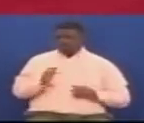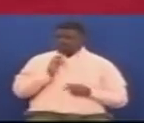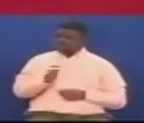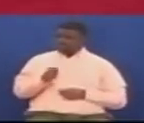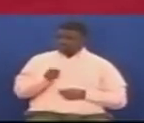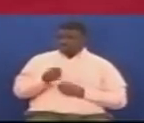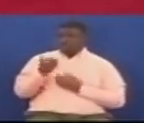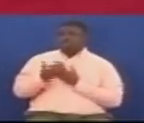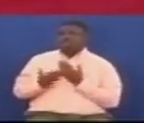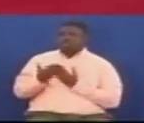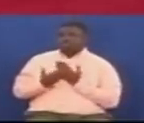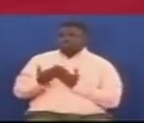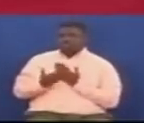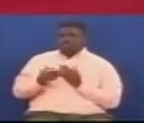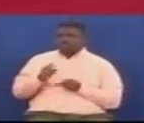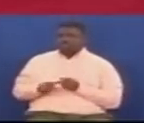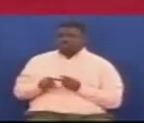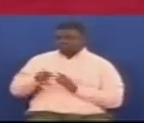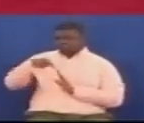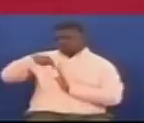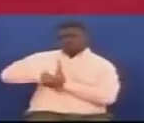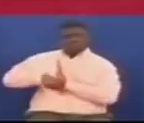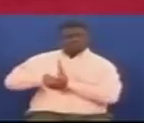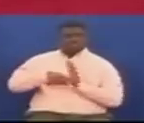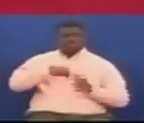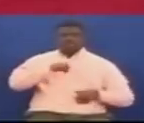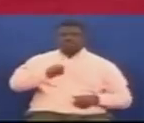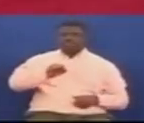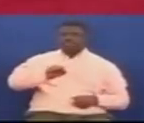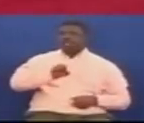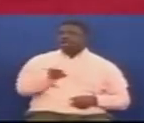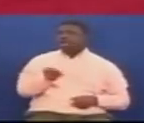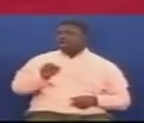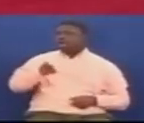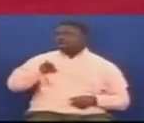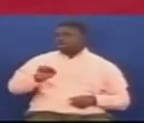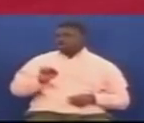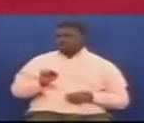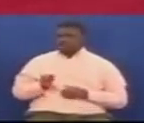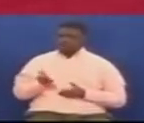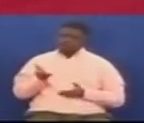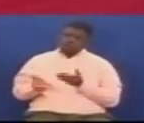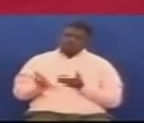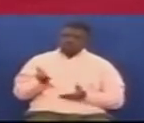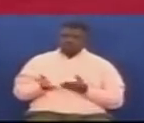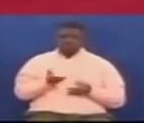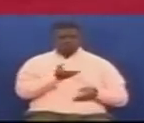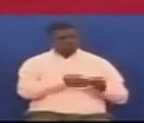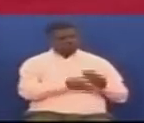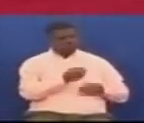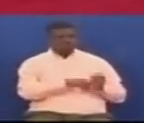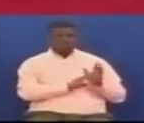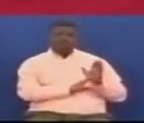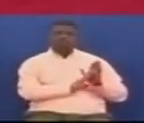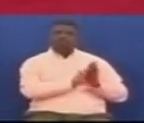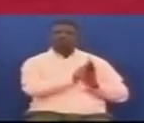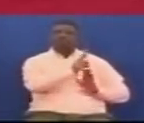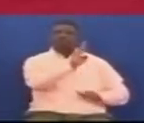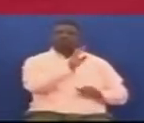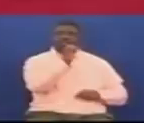wa nchi za Afrika kusini mwa jangwa la Sahara, wastani wa kasi ya ukuaji wa uchumi iliongezeka hadi